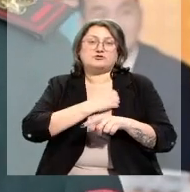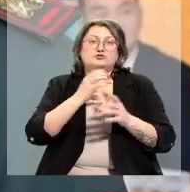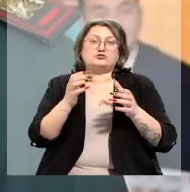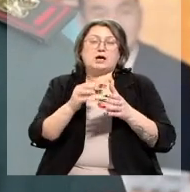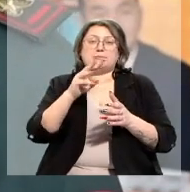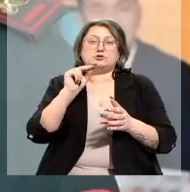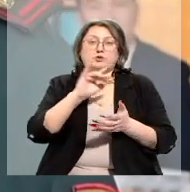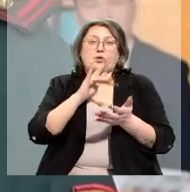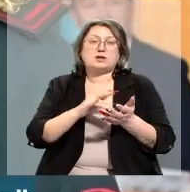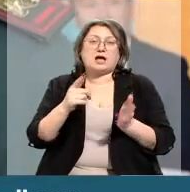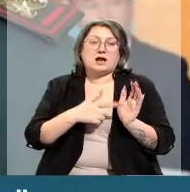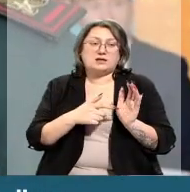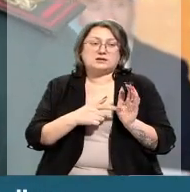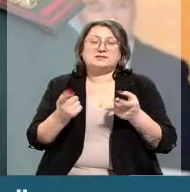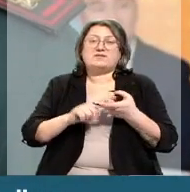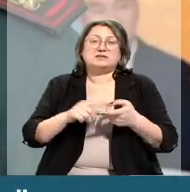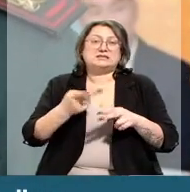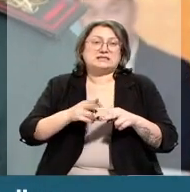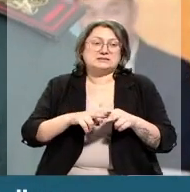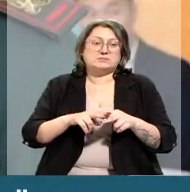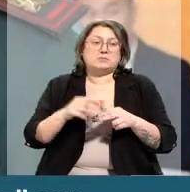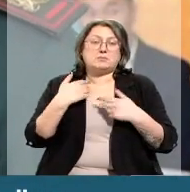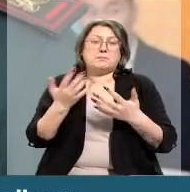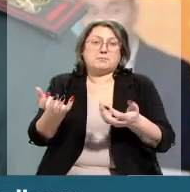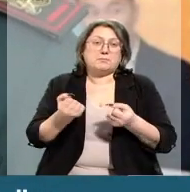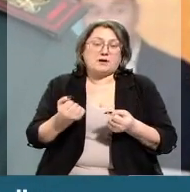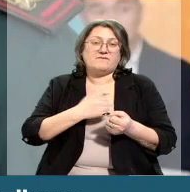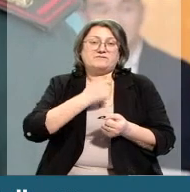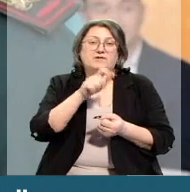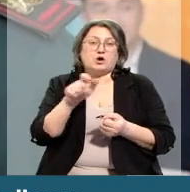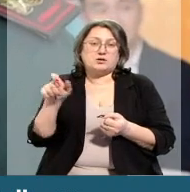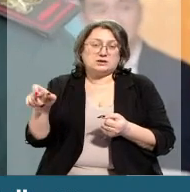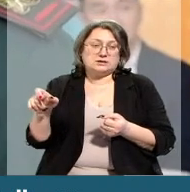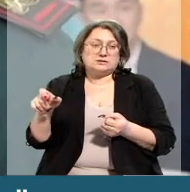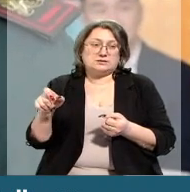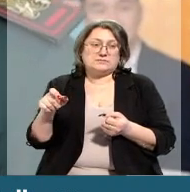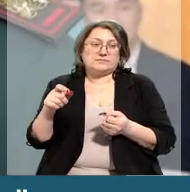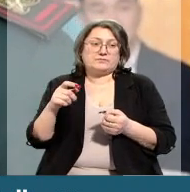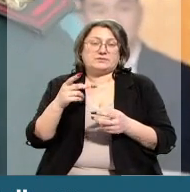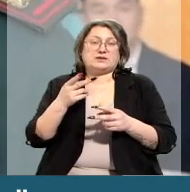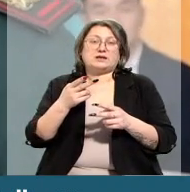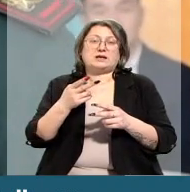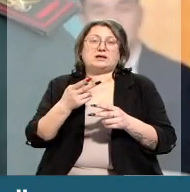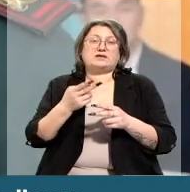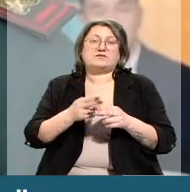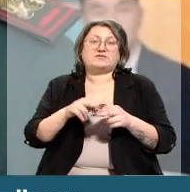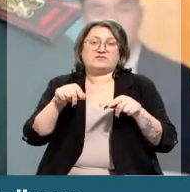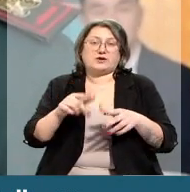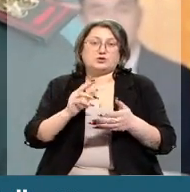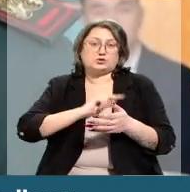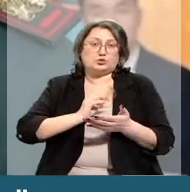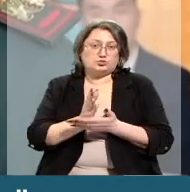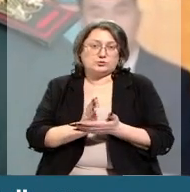МЧС города Караганды. В связи с чем мы набираем военнослужащих данную службу, то